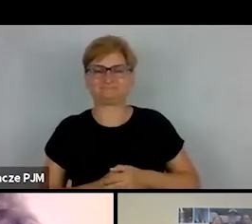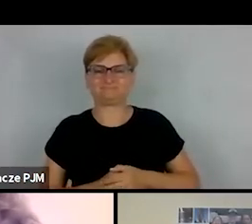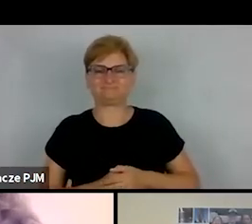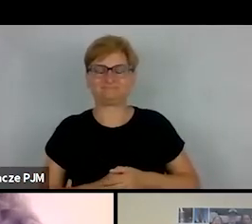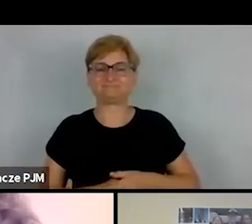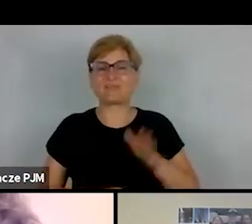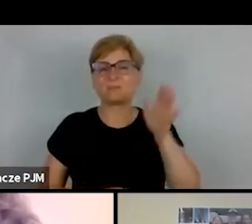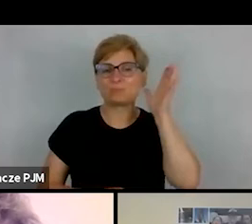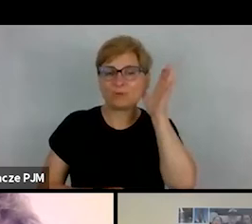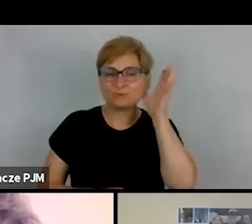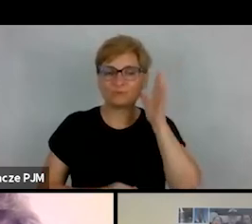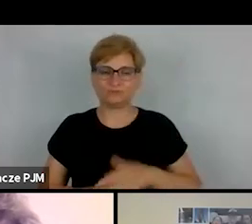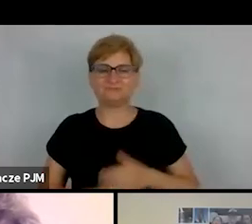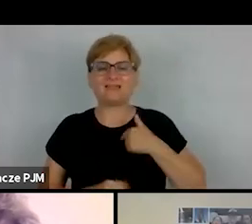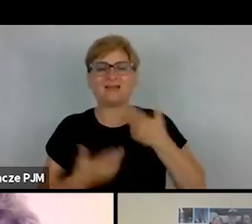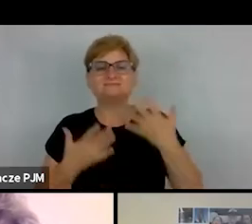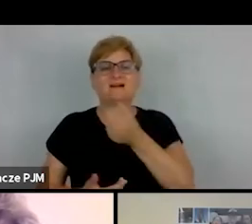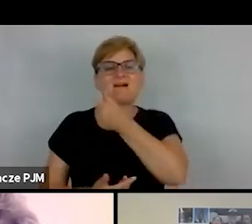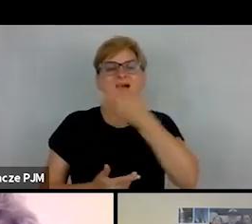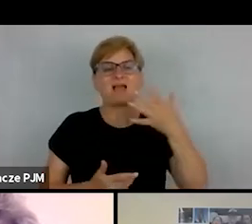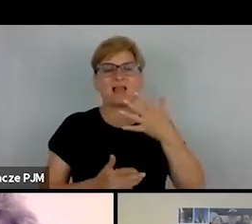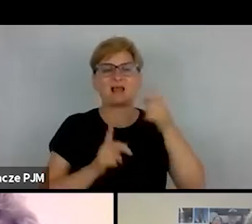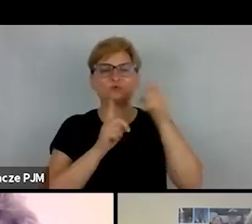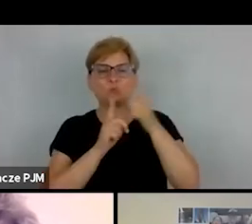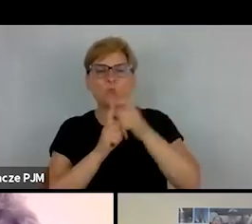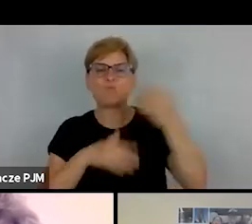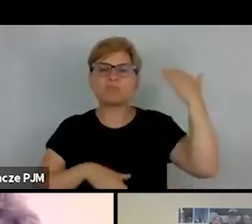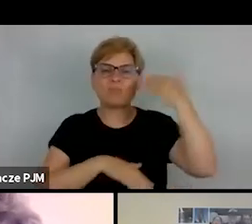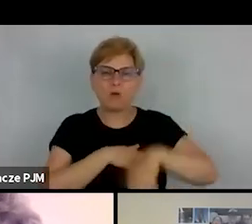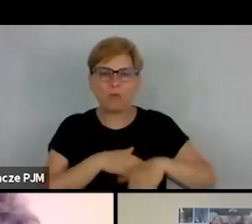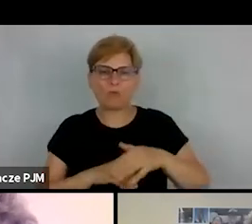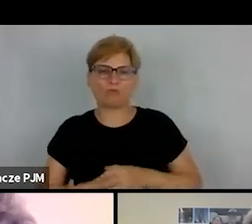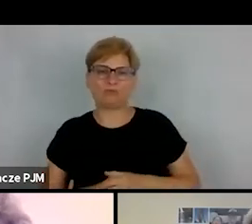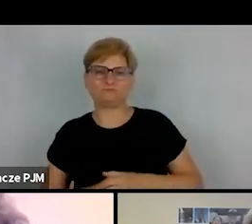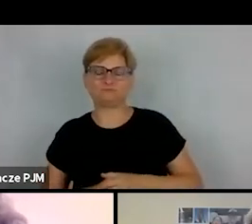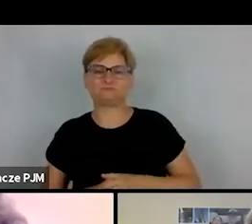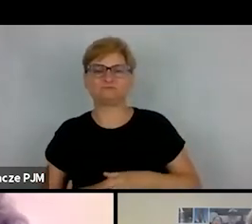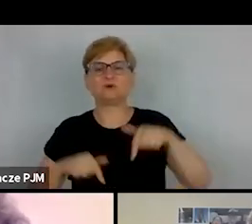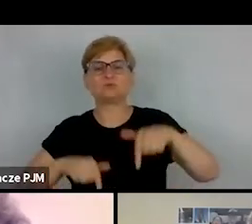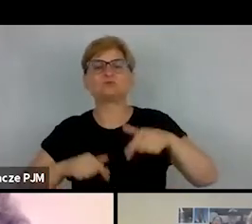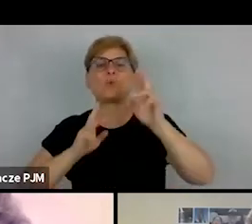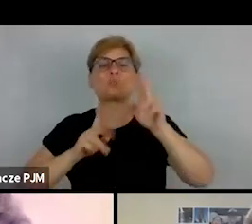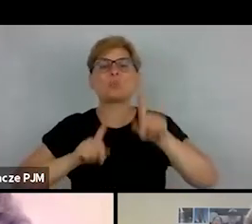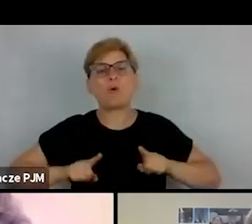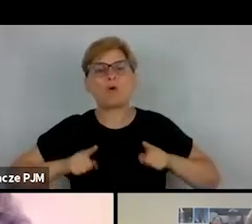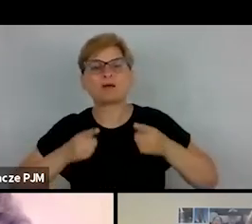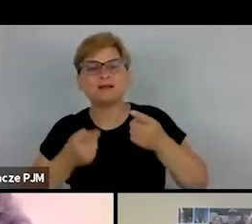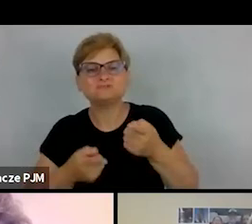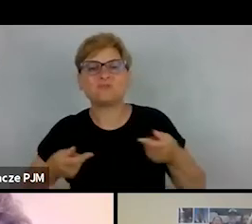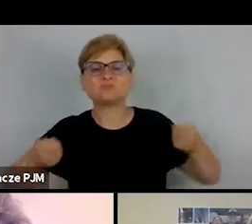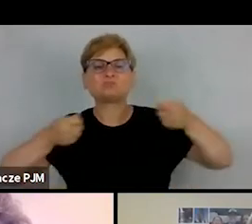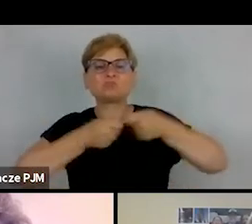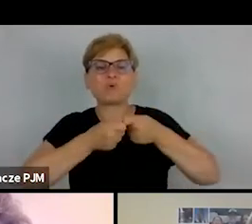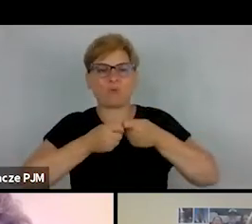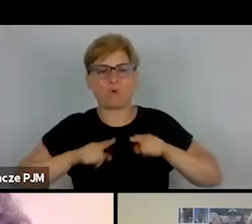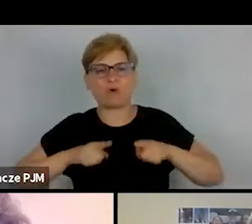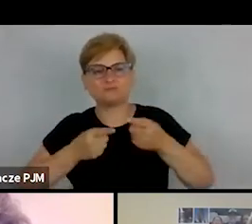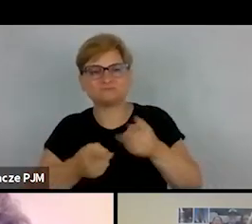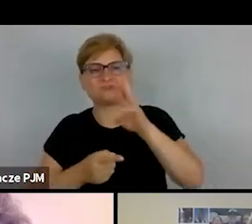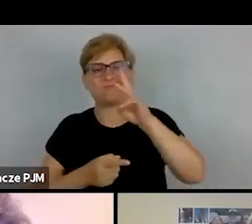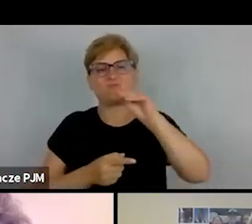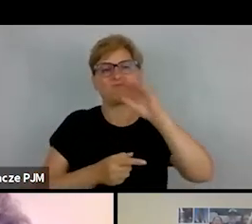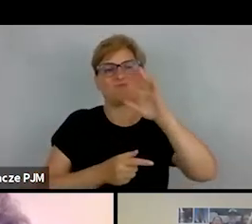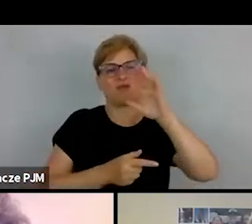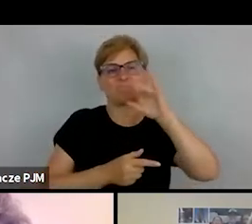Słuchajcie, kilka słów na koniec ze strony organizacji organizującej, współorganizującej ten webinar, czyli